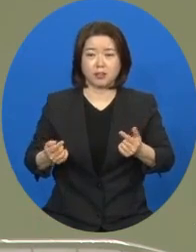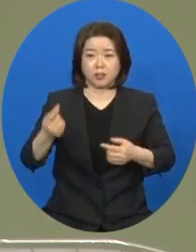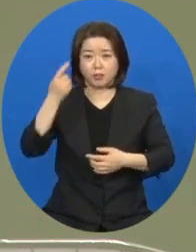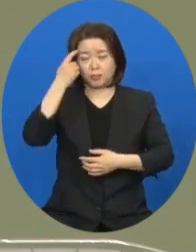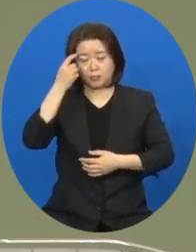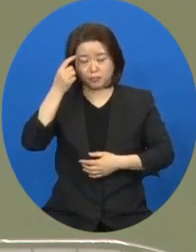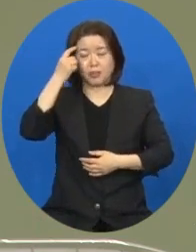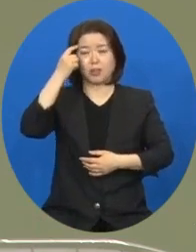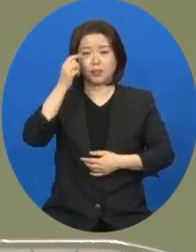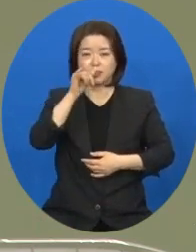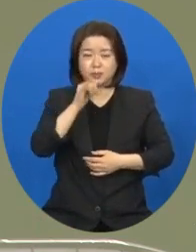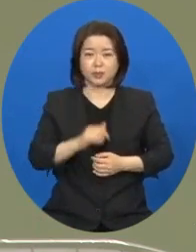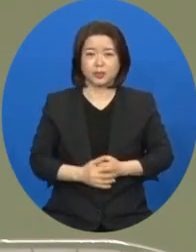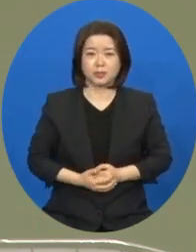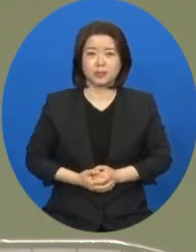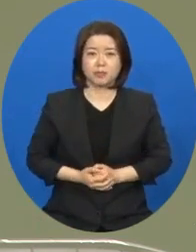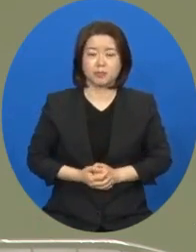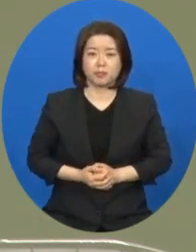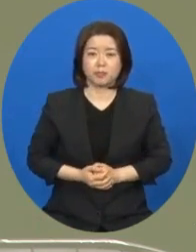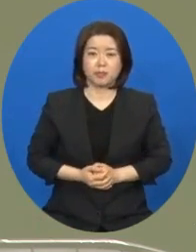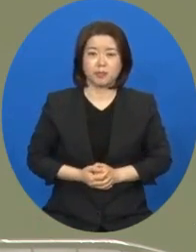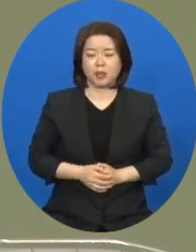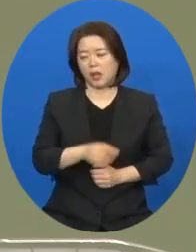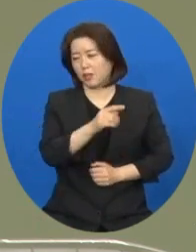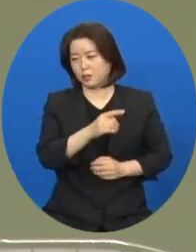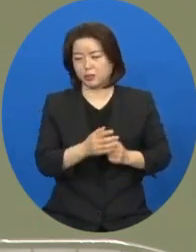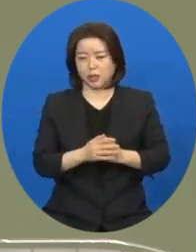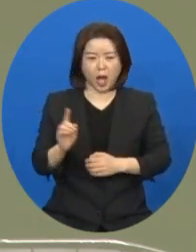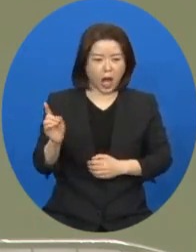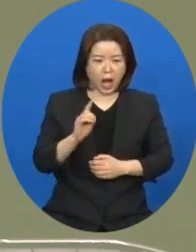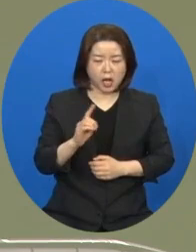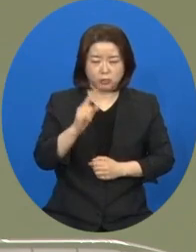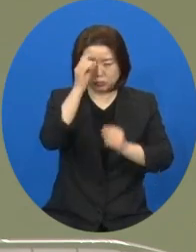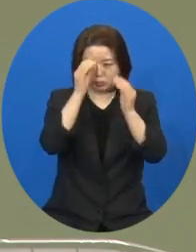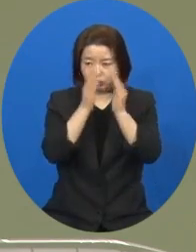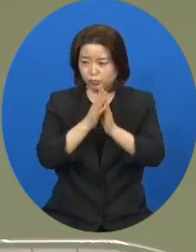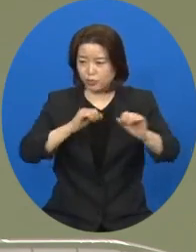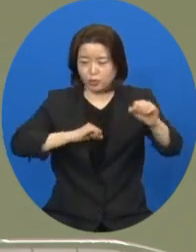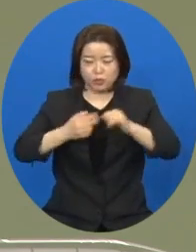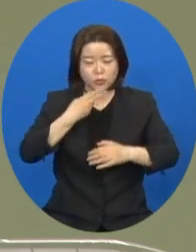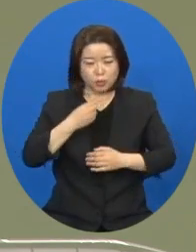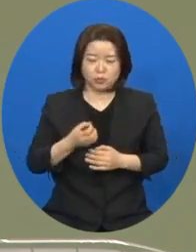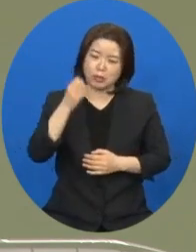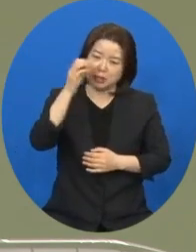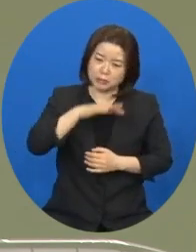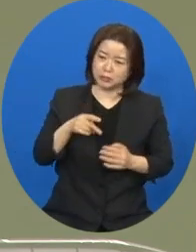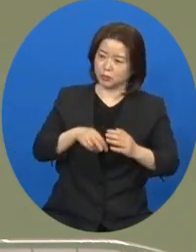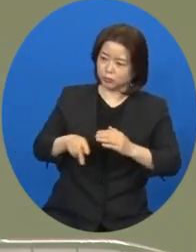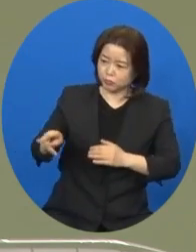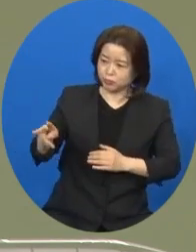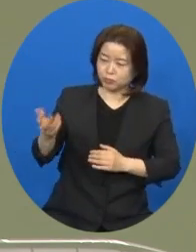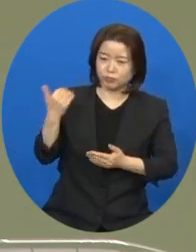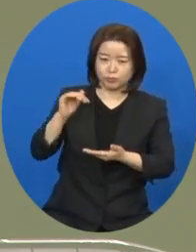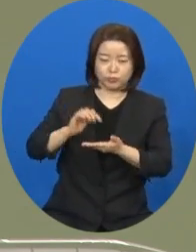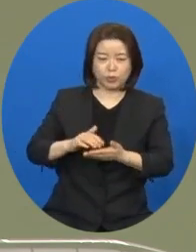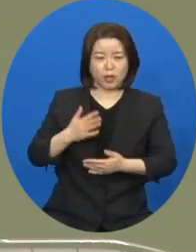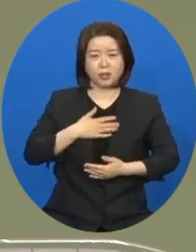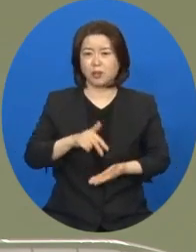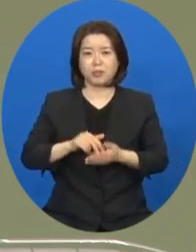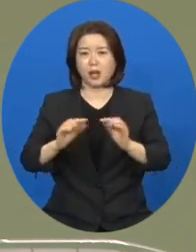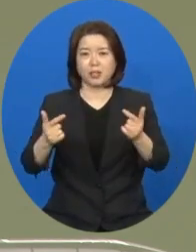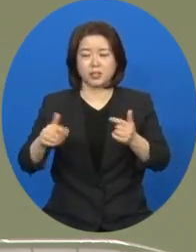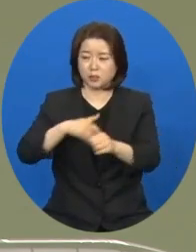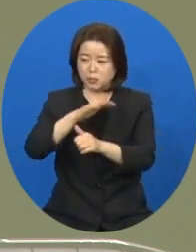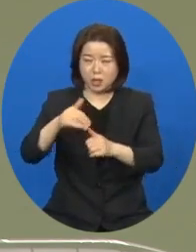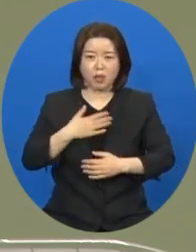들어요. 아니 이렇게 그냥 아무 기도의 역사도 없이 내려갈 지금 내 처지가 아니잖아.